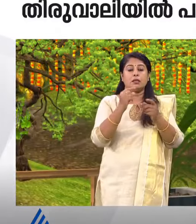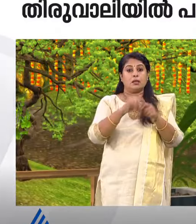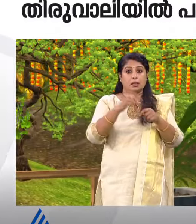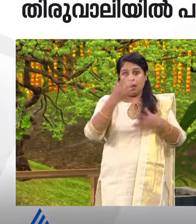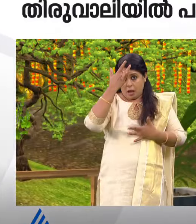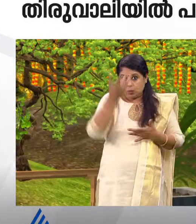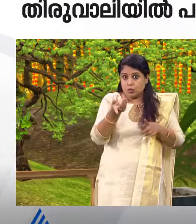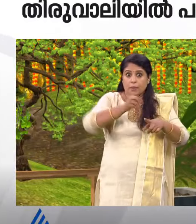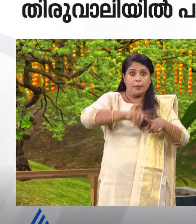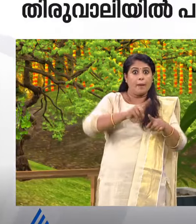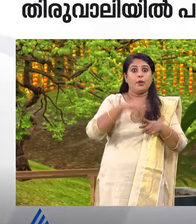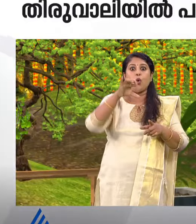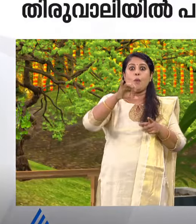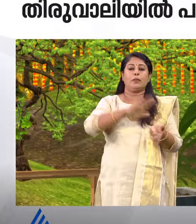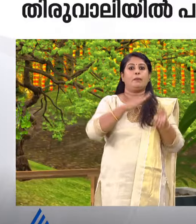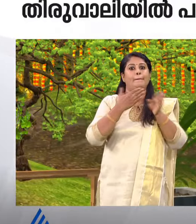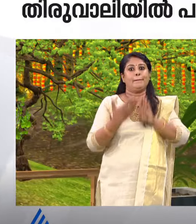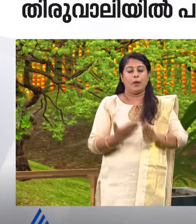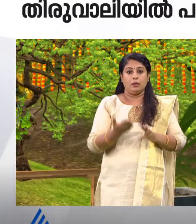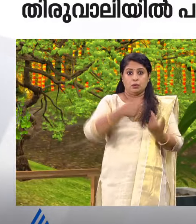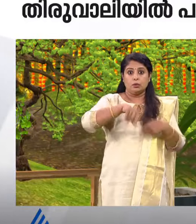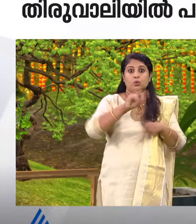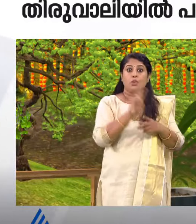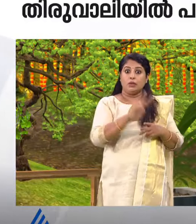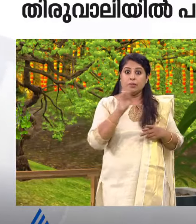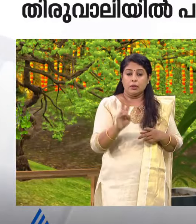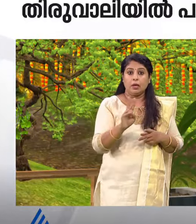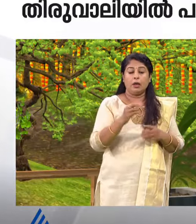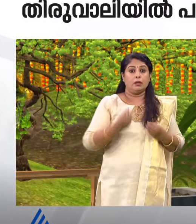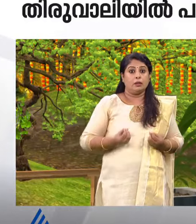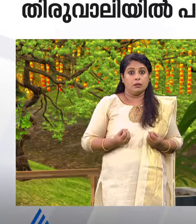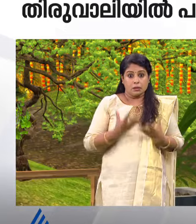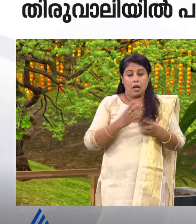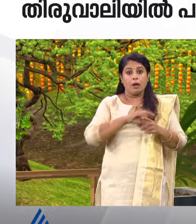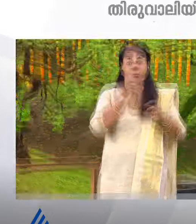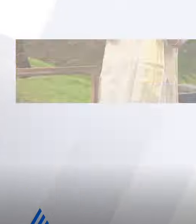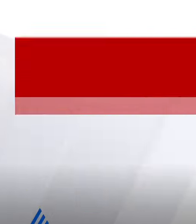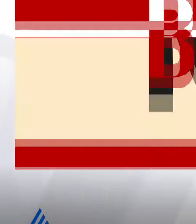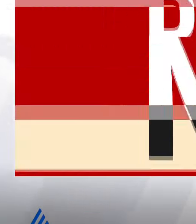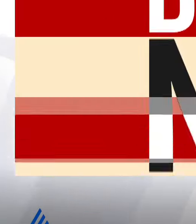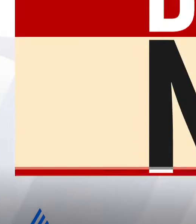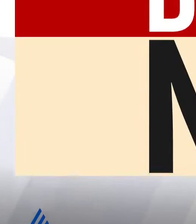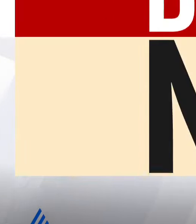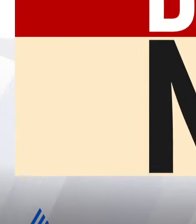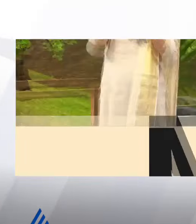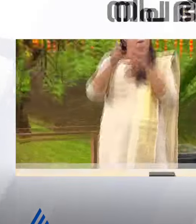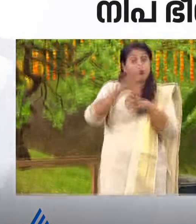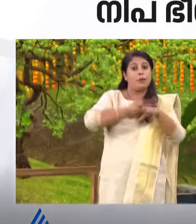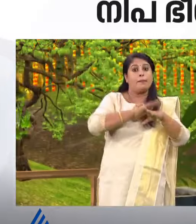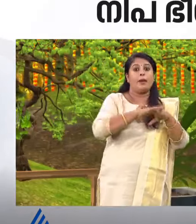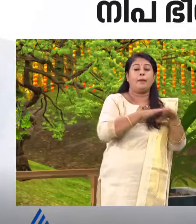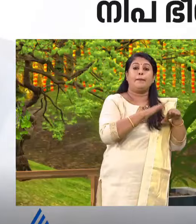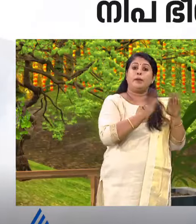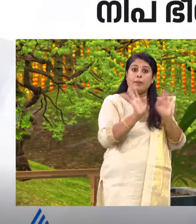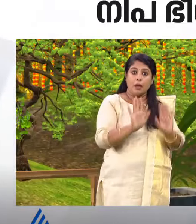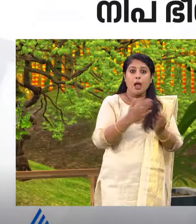ബാധിച്ചത്. 9-ാം തീയതി മരിക്കുകയും ചെയ്തു. ഈ 22-ാം തീയതി മുതൽ 9-ാം തീയതി വരെ ഈ കുട്ടി പലരുമായും സമ്പർക്കമുണ്ടായിട്ടുണ്ട്. ഈ